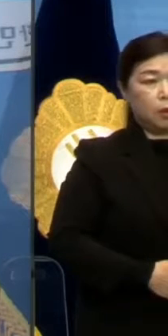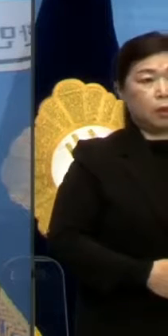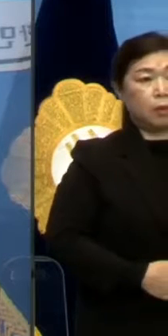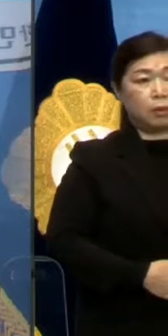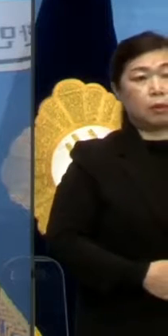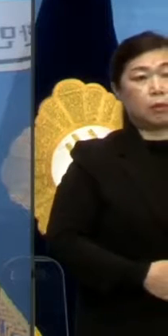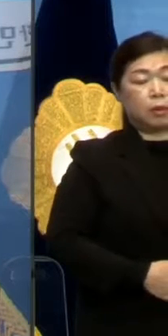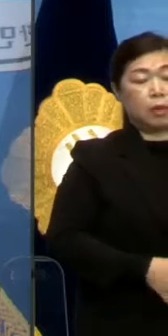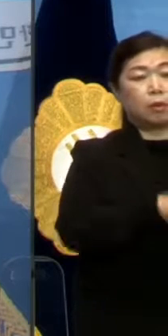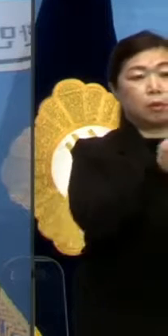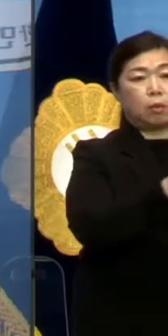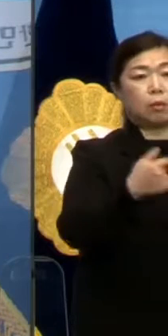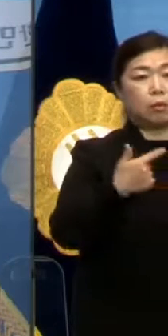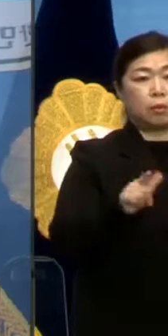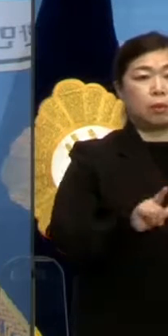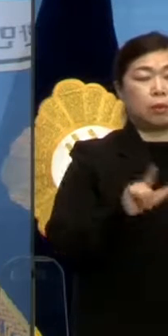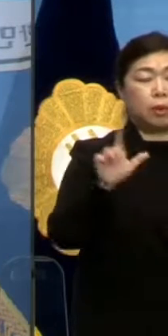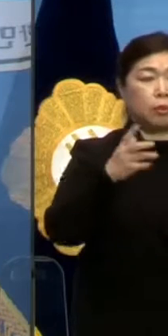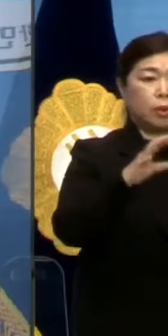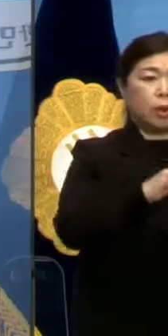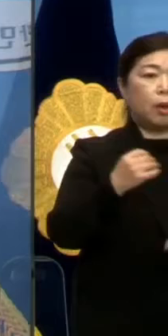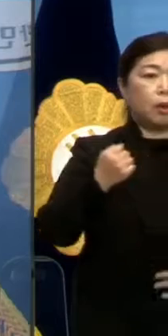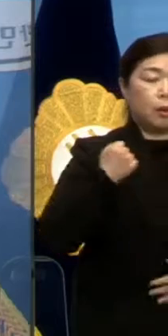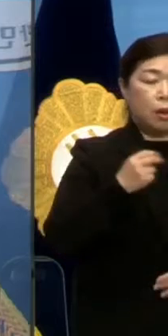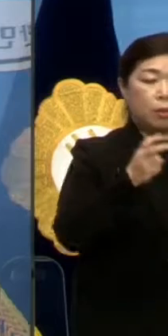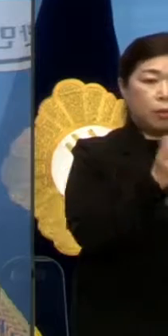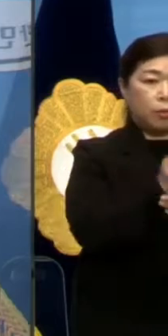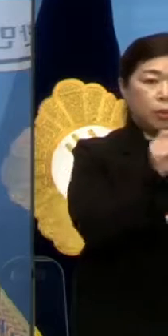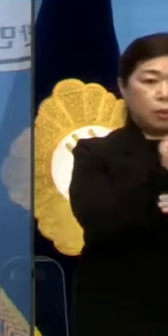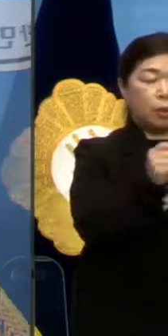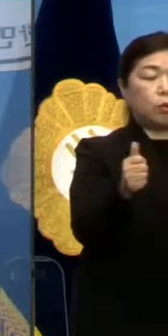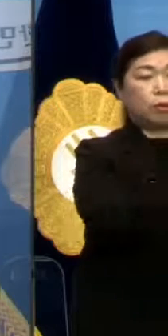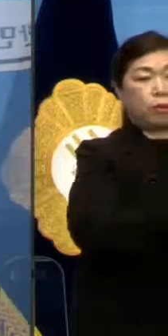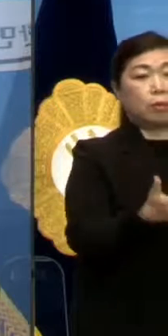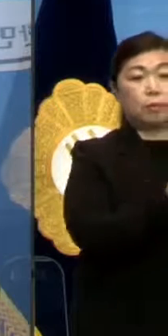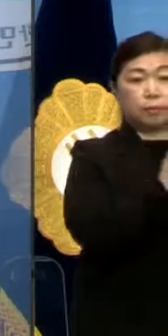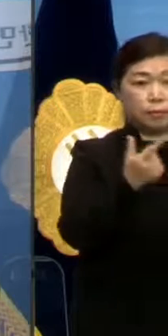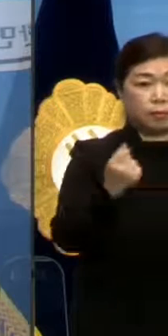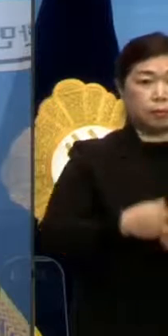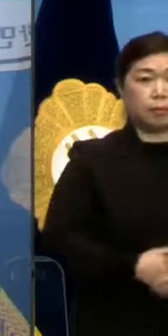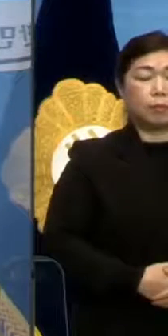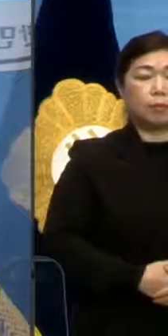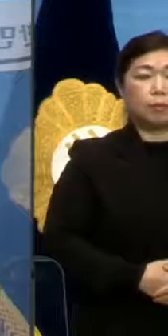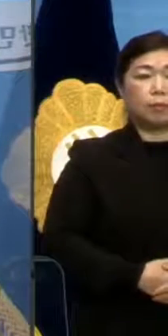2021년 1월 6일 국민의힘 법제사법위원 일동.